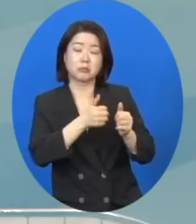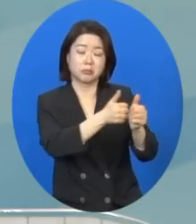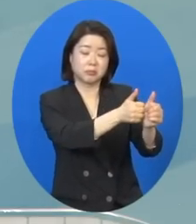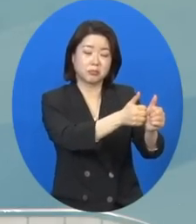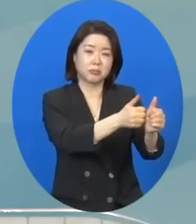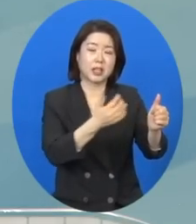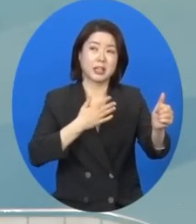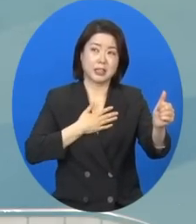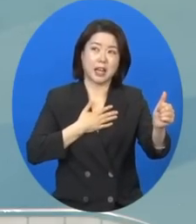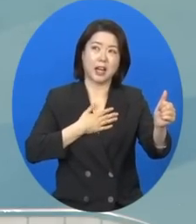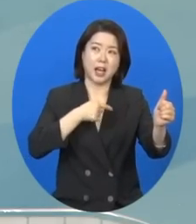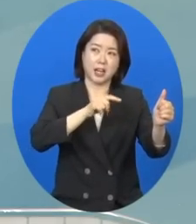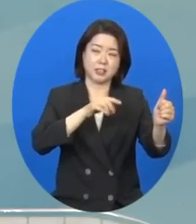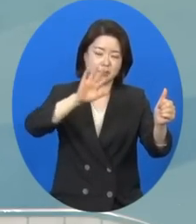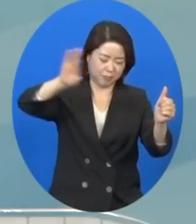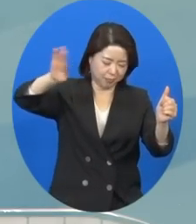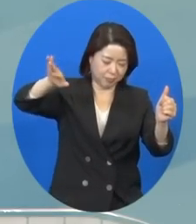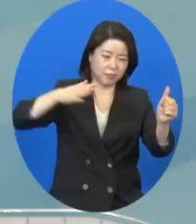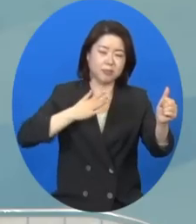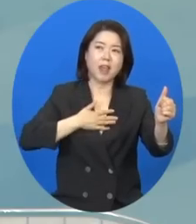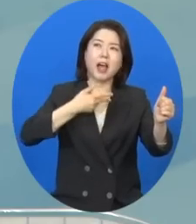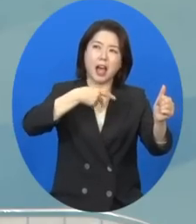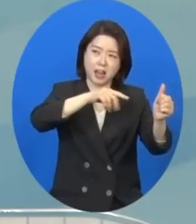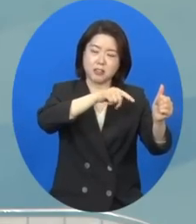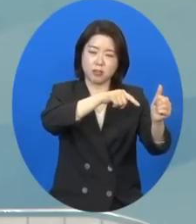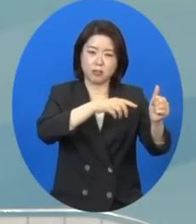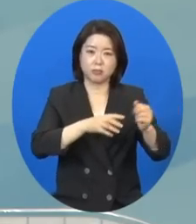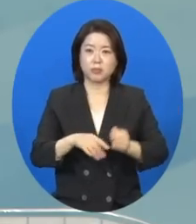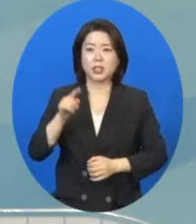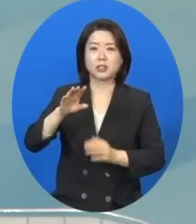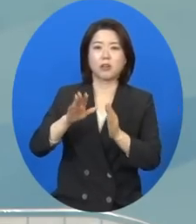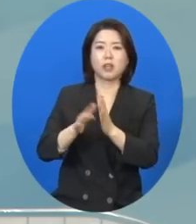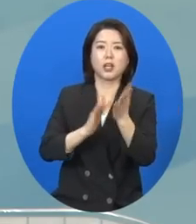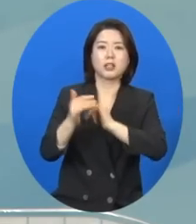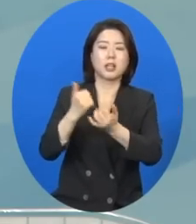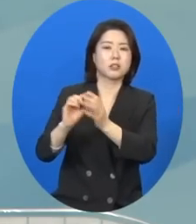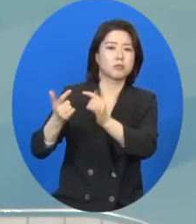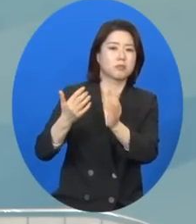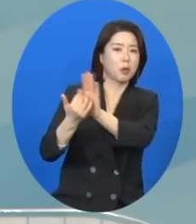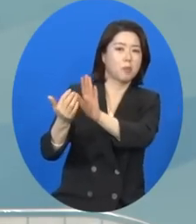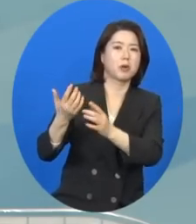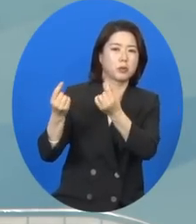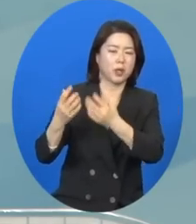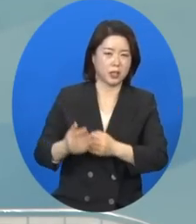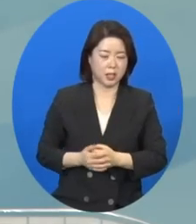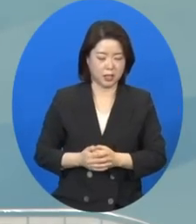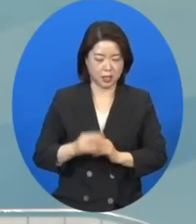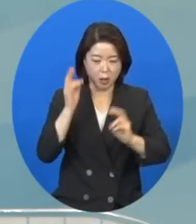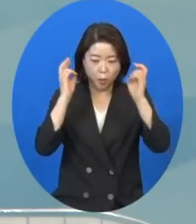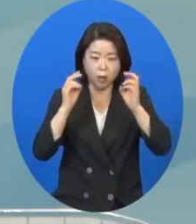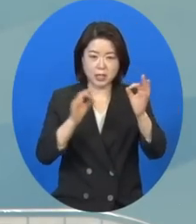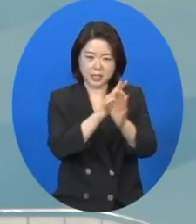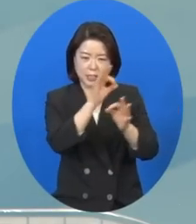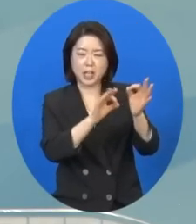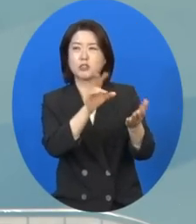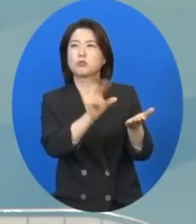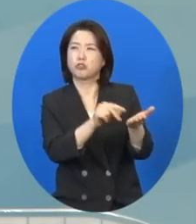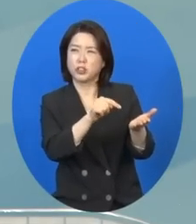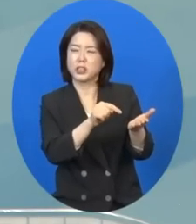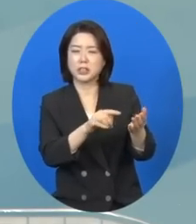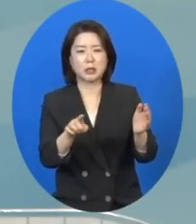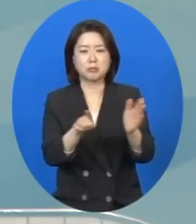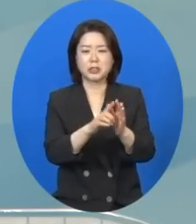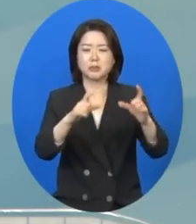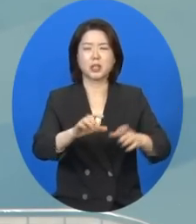있도록 제가 알아서 할게요라고 할 때 우리는 예수님을 거부하는 것이죠 재정 문제 회사의 재정 문제는 아 이거는 믿음의